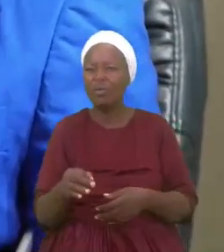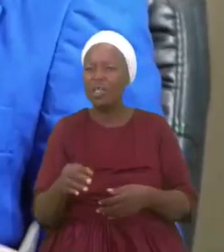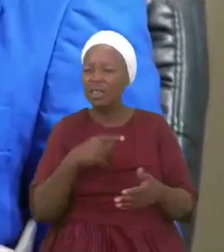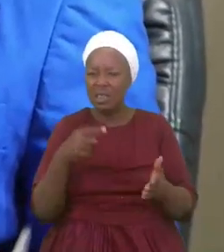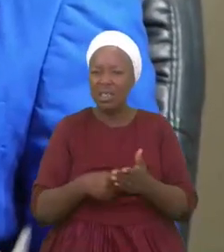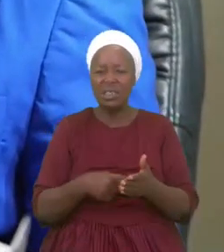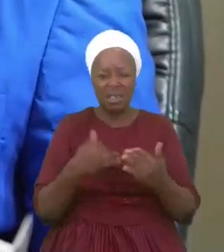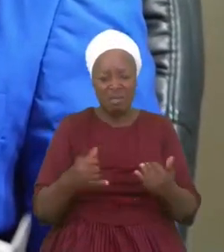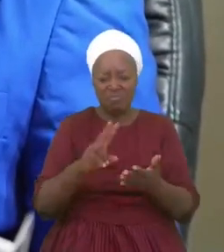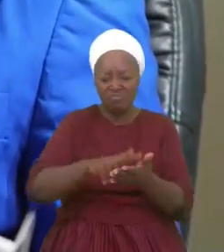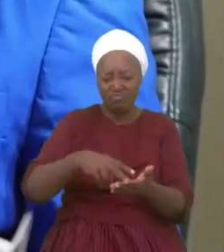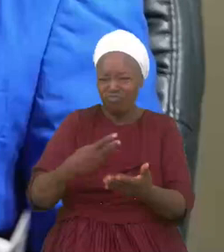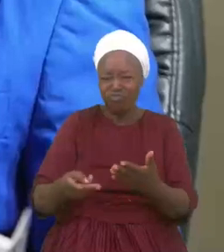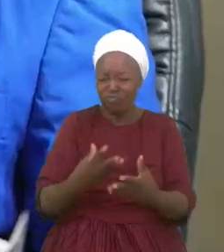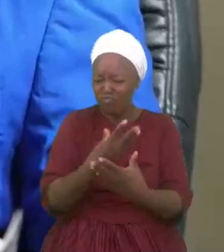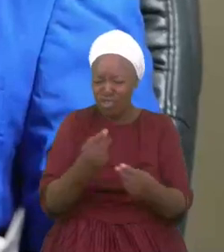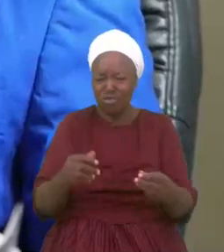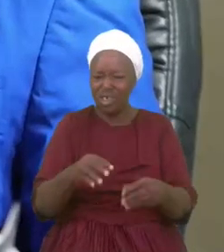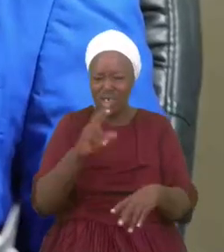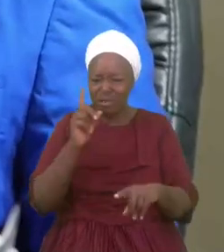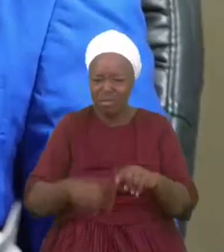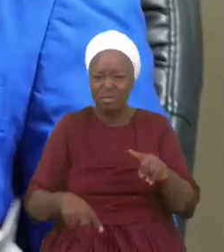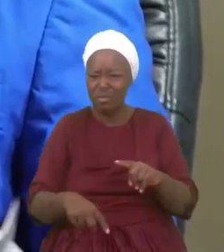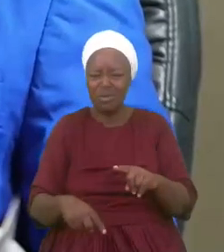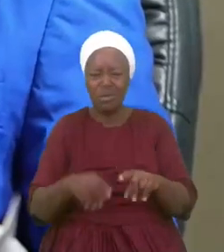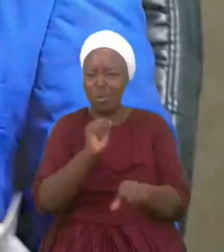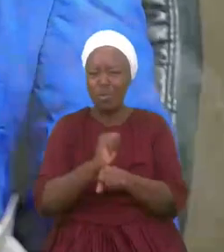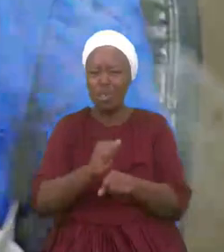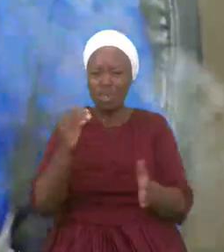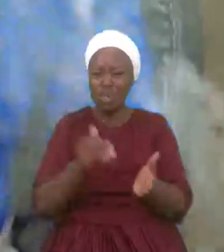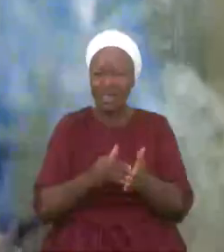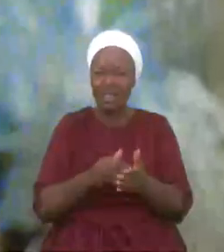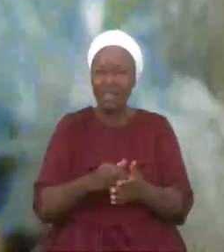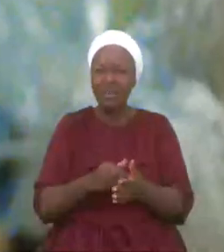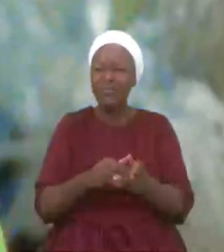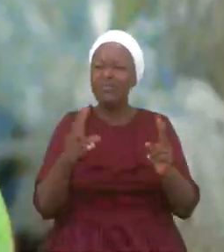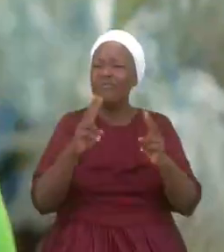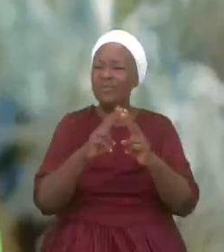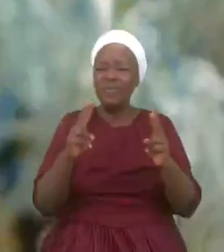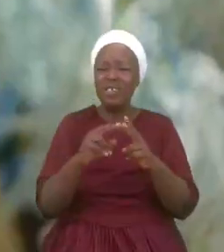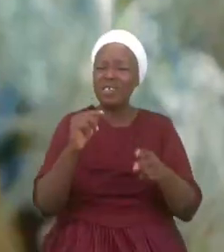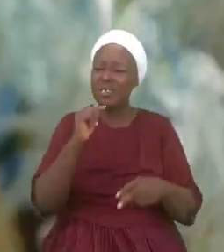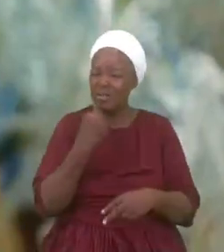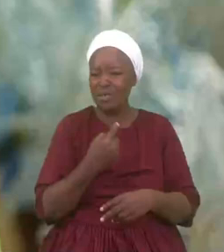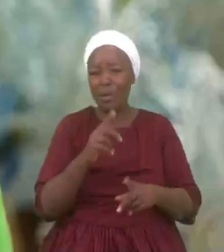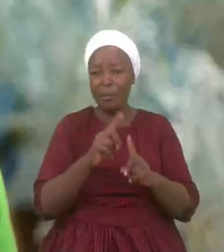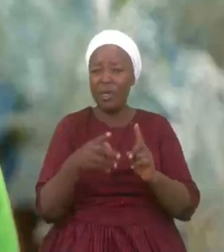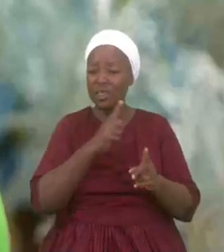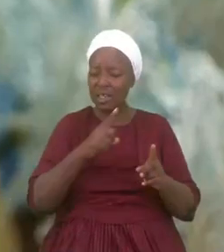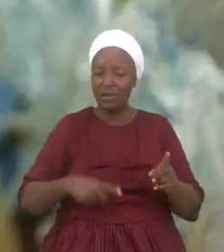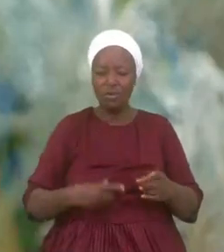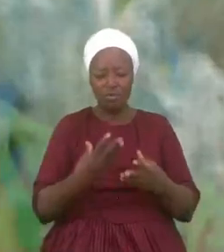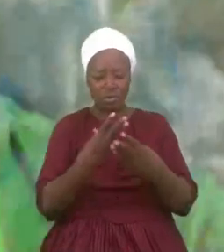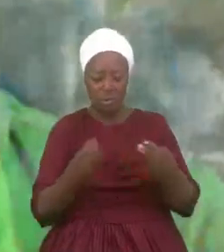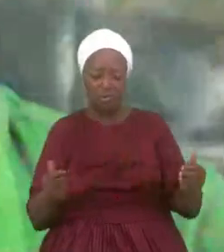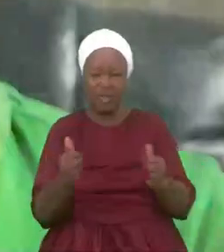rénaux étaient vraiment outils mais ce problème de ma fonctionnement cervical ça au niveau